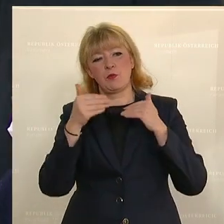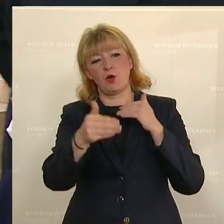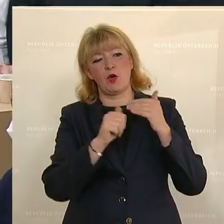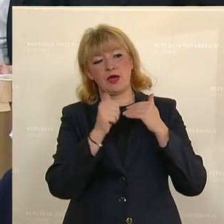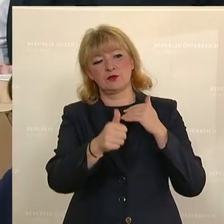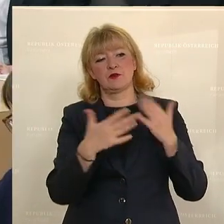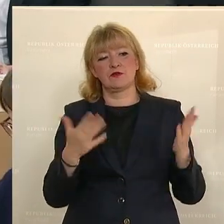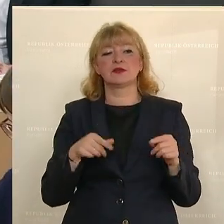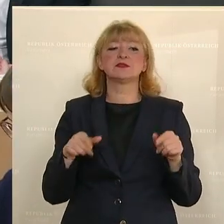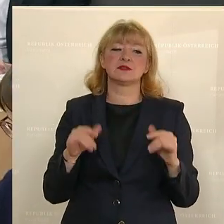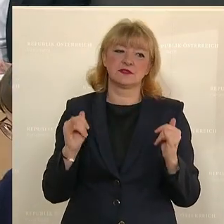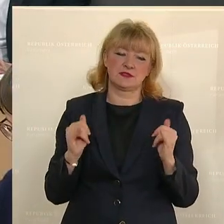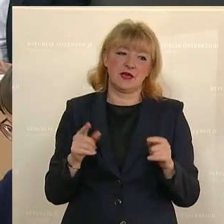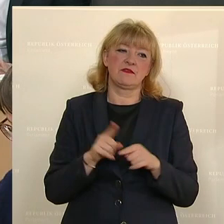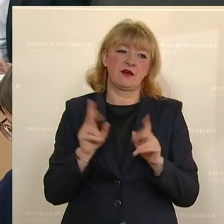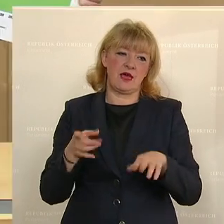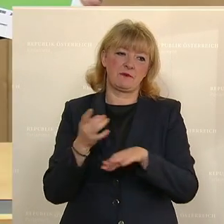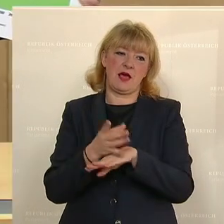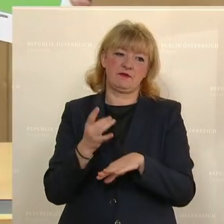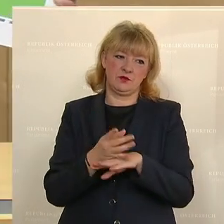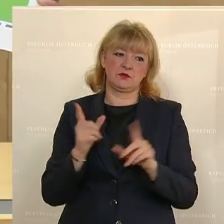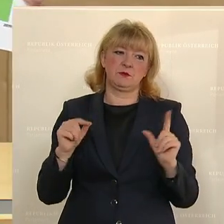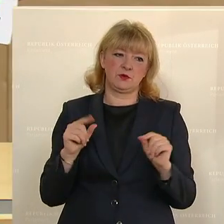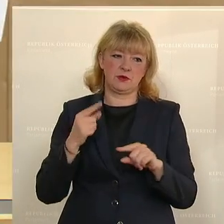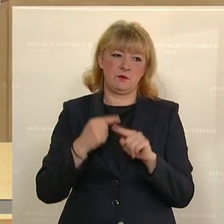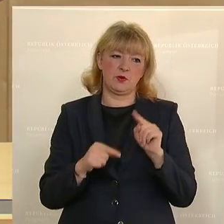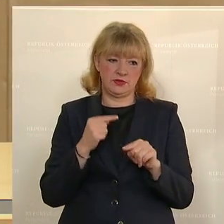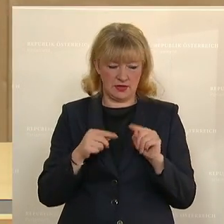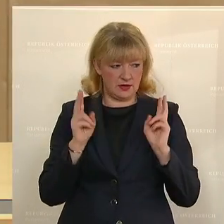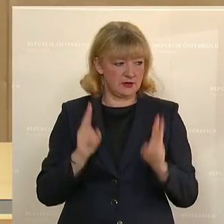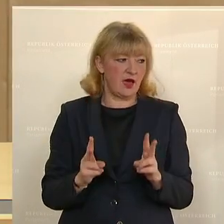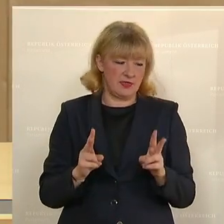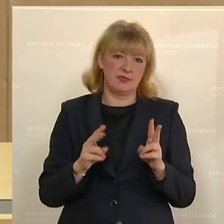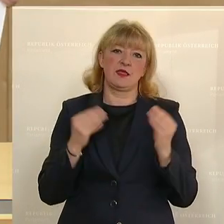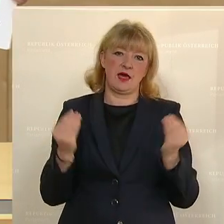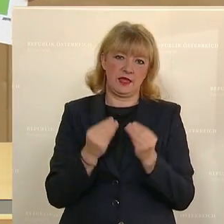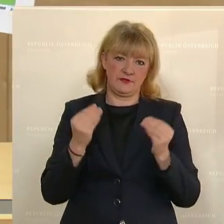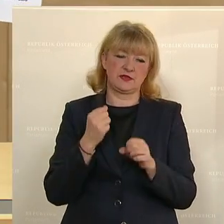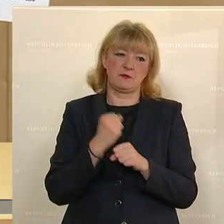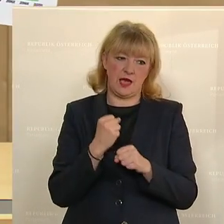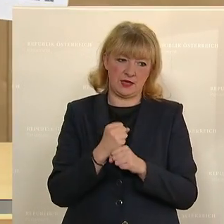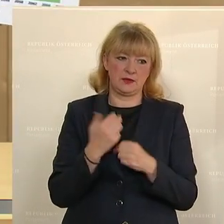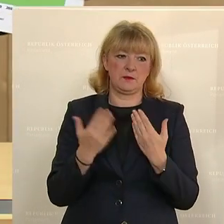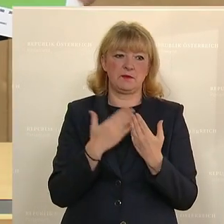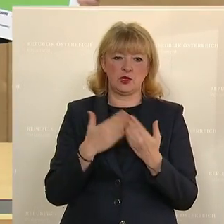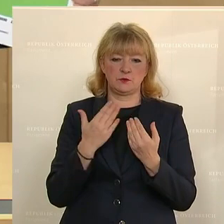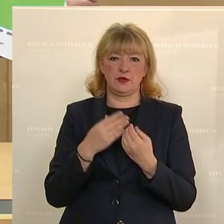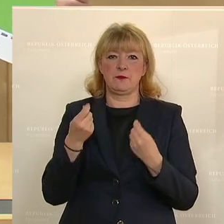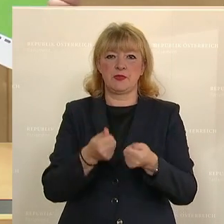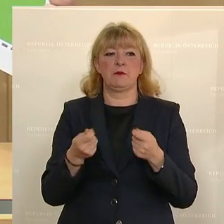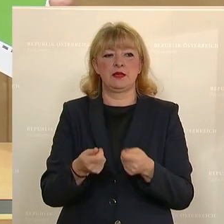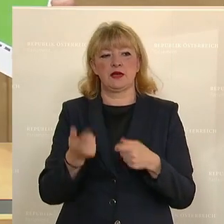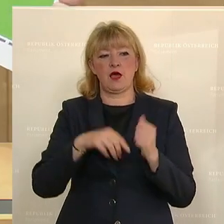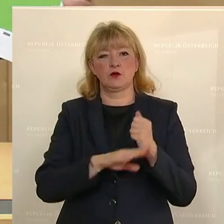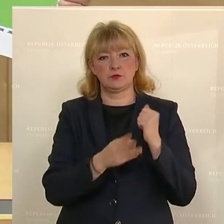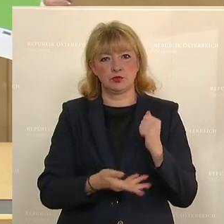das, sie sind ja auch beeinflussbar. Das heißt, die Politik kann auch einiges tun, um beispielsweise die Beiträge aus dem